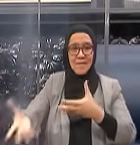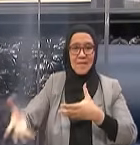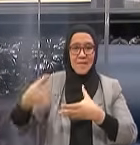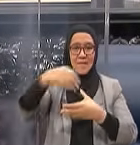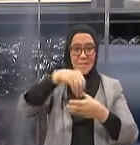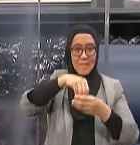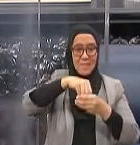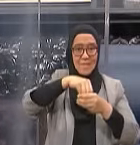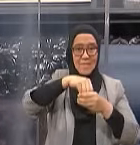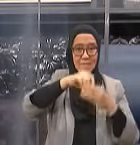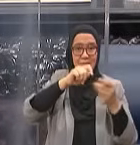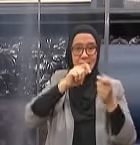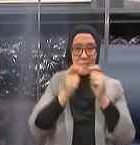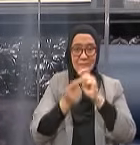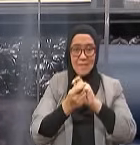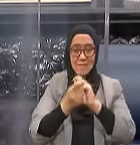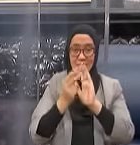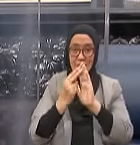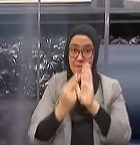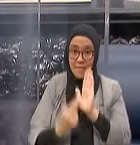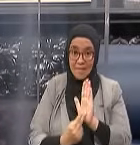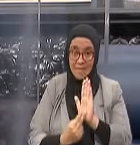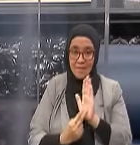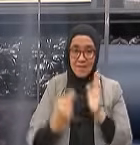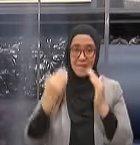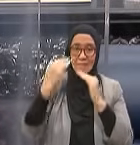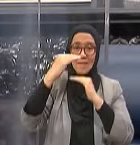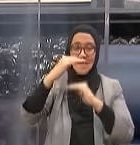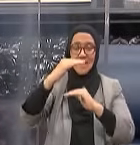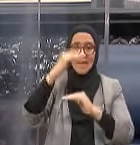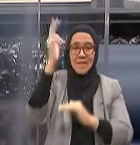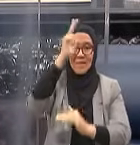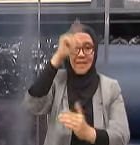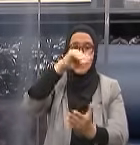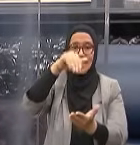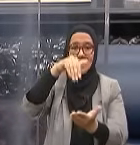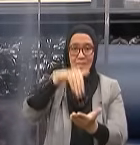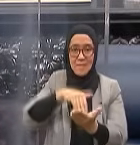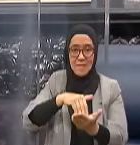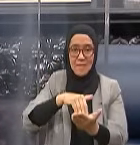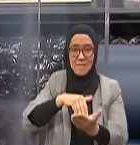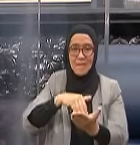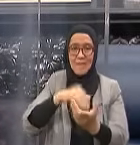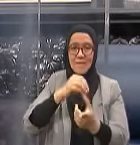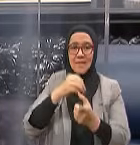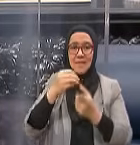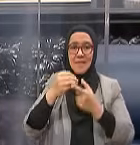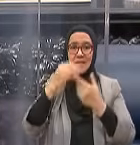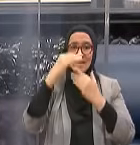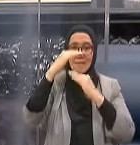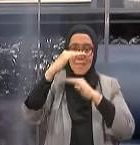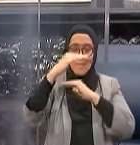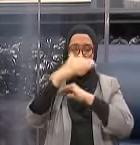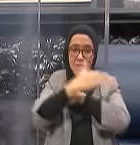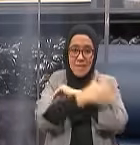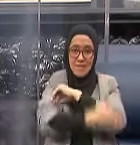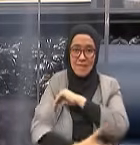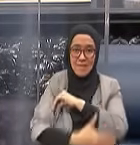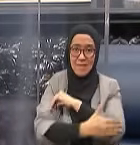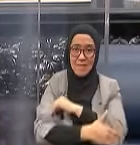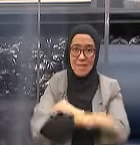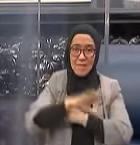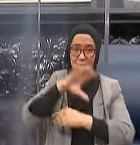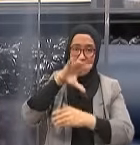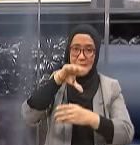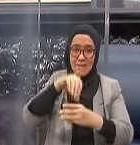semua ada di tengah tersebut Tuhan ataupun ketagihan yang melibatkan juga berbagai kementerian